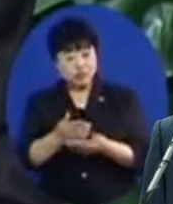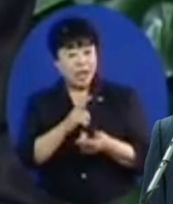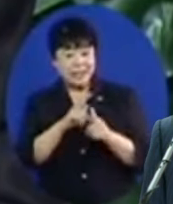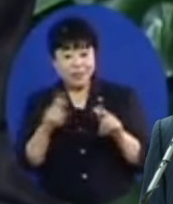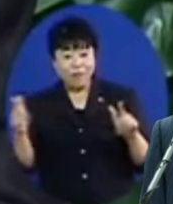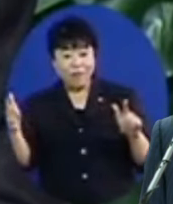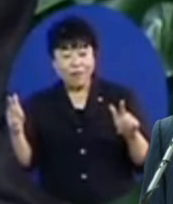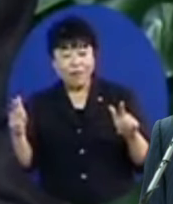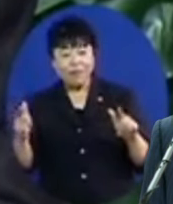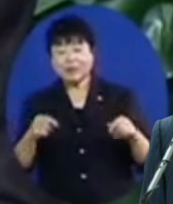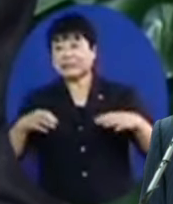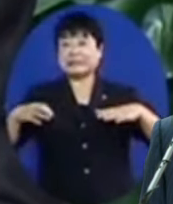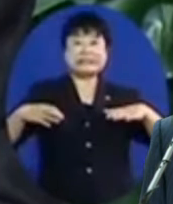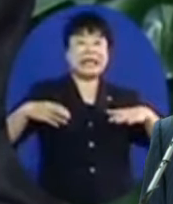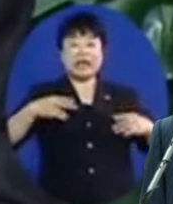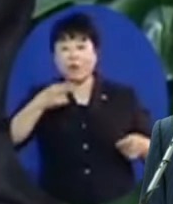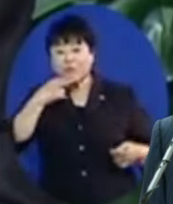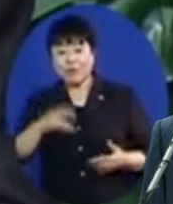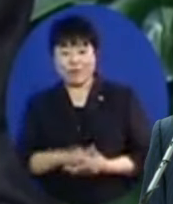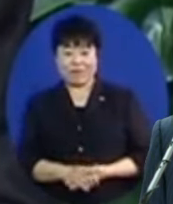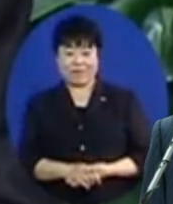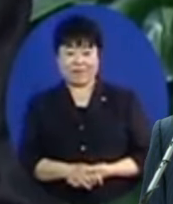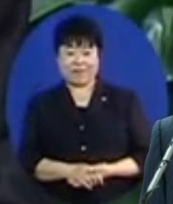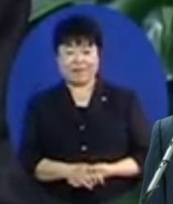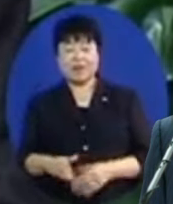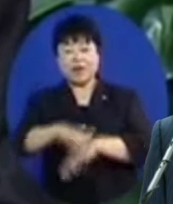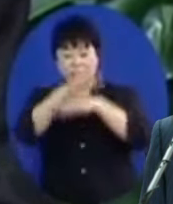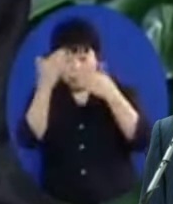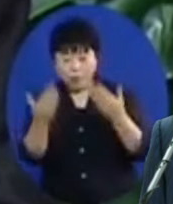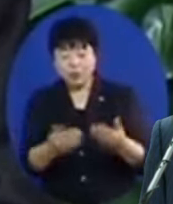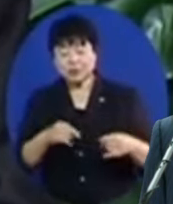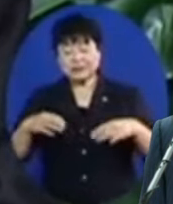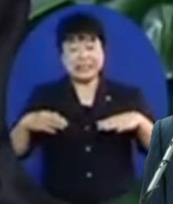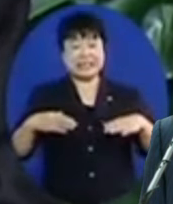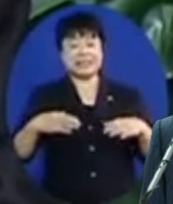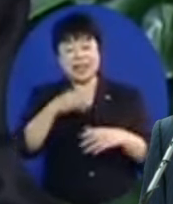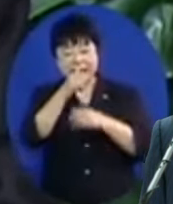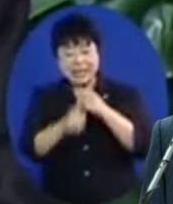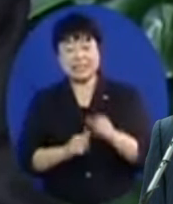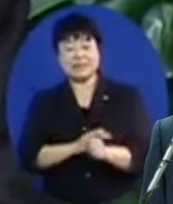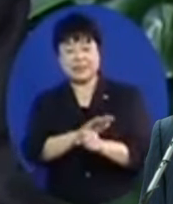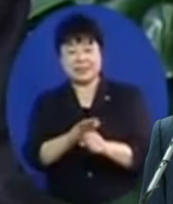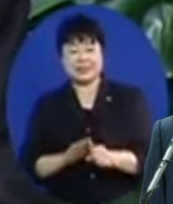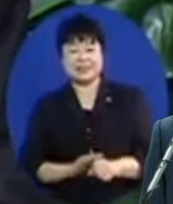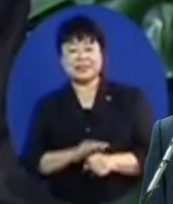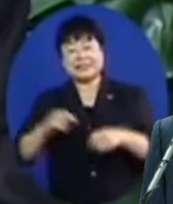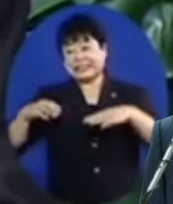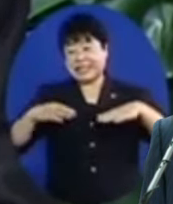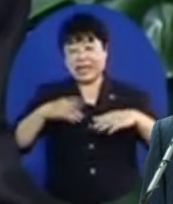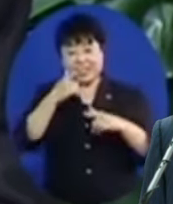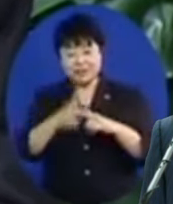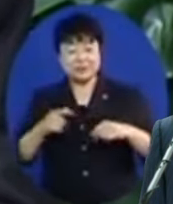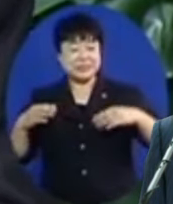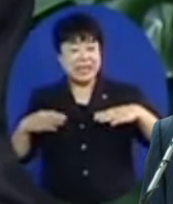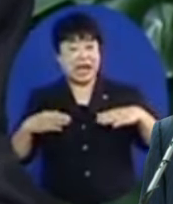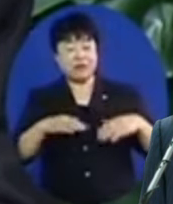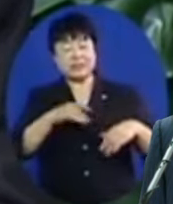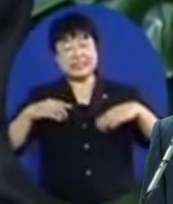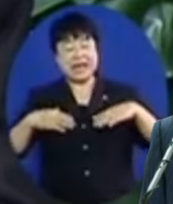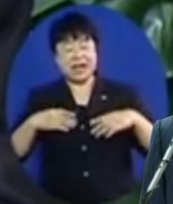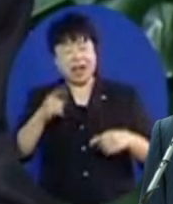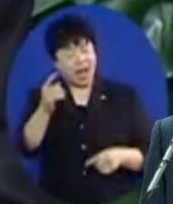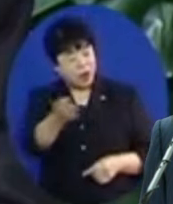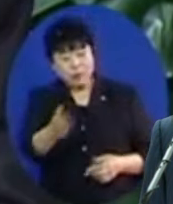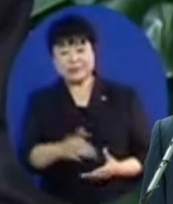아닙니다. 그러면 우리가 자랑할 것 하나도 없어요. 모두 다 자랑할 자는 하나님을 자랑하고 예수님을 자랑해야지 우리는 자랑할 것이 전혀